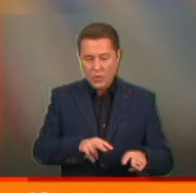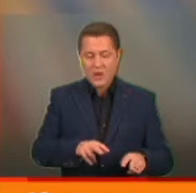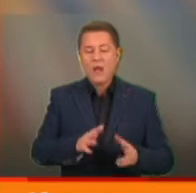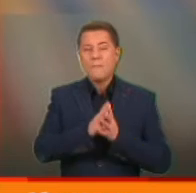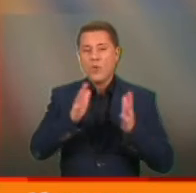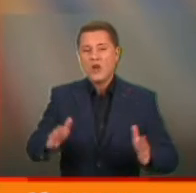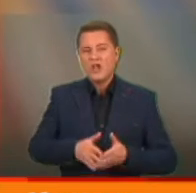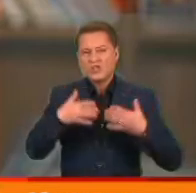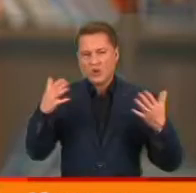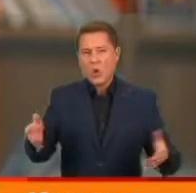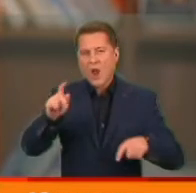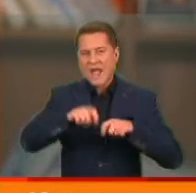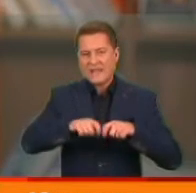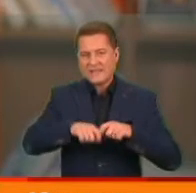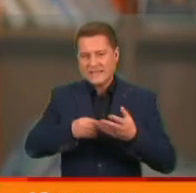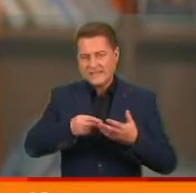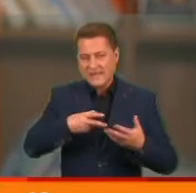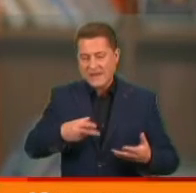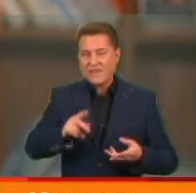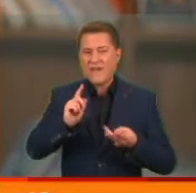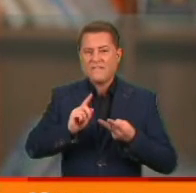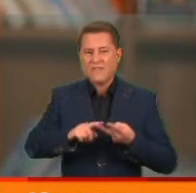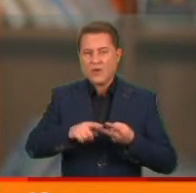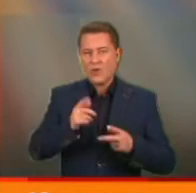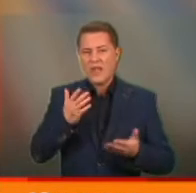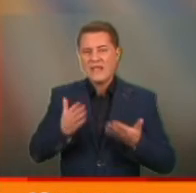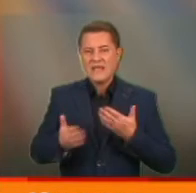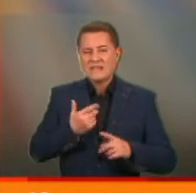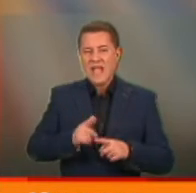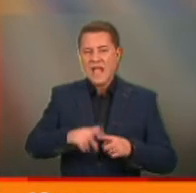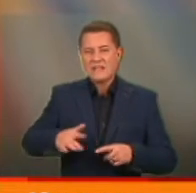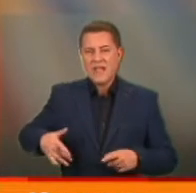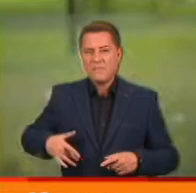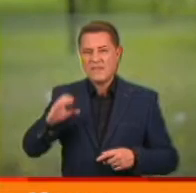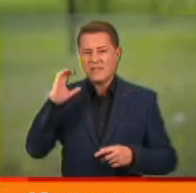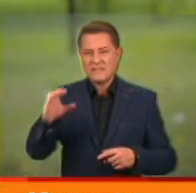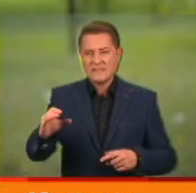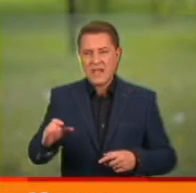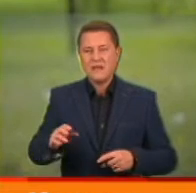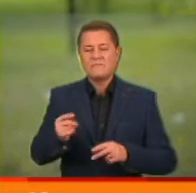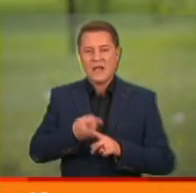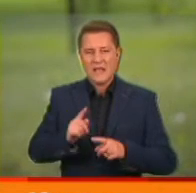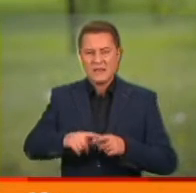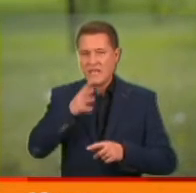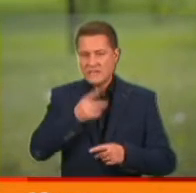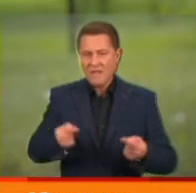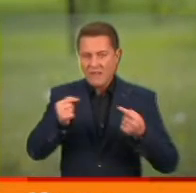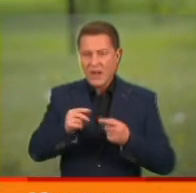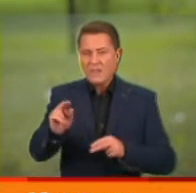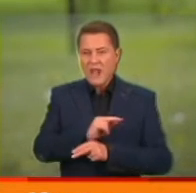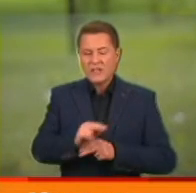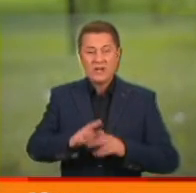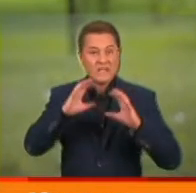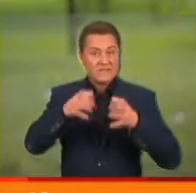более широкое тестирование. Второе, если это гепатит С, конечно, это расширение доступа к лечению. Світ дуже стурбований тим,